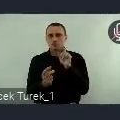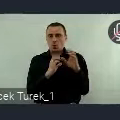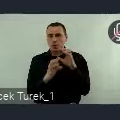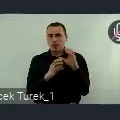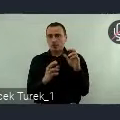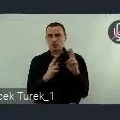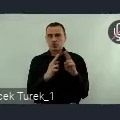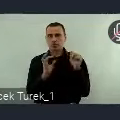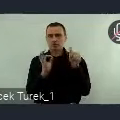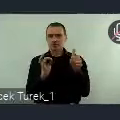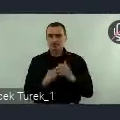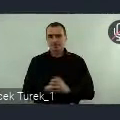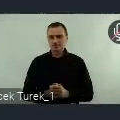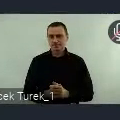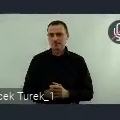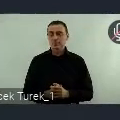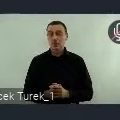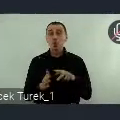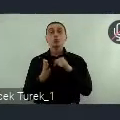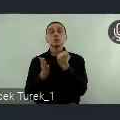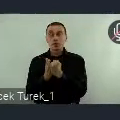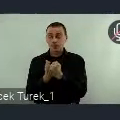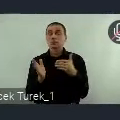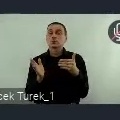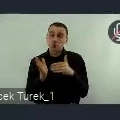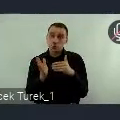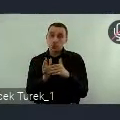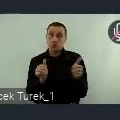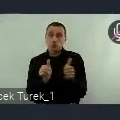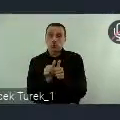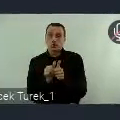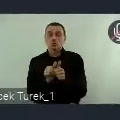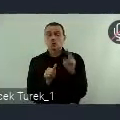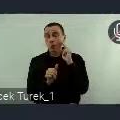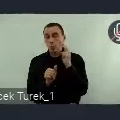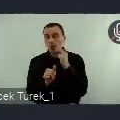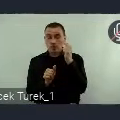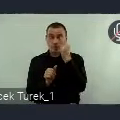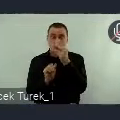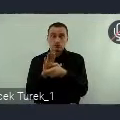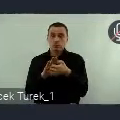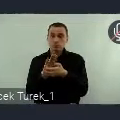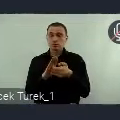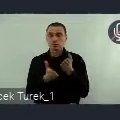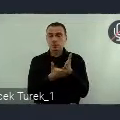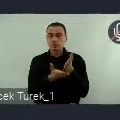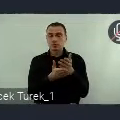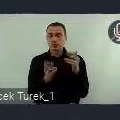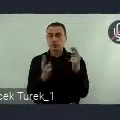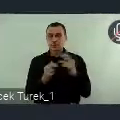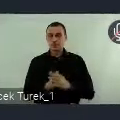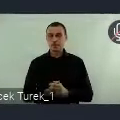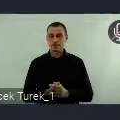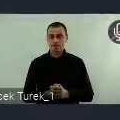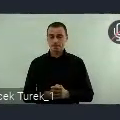porozumieniu ustawa wymaga żeby zapewniać tłumacza przewodnika dla osób głuchoniewidomych i to jest tak